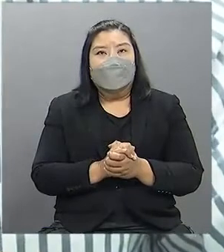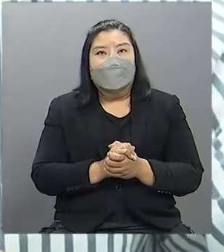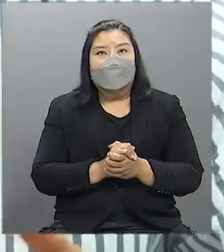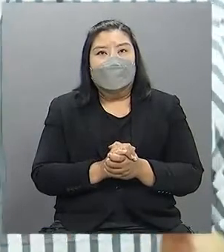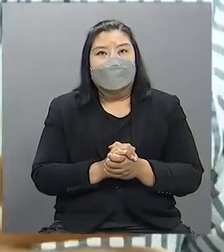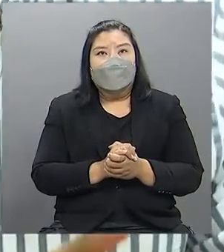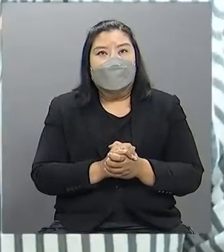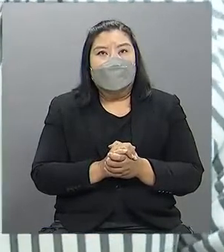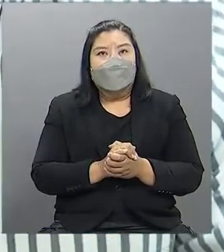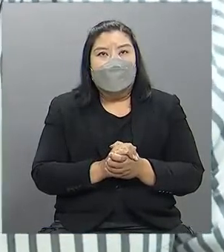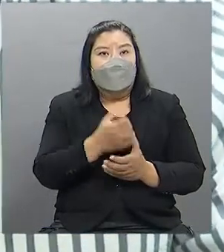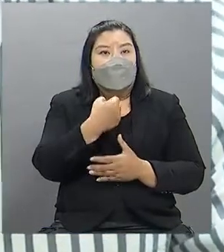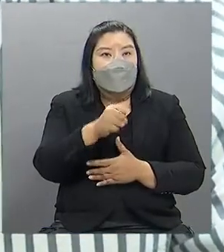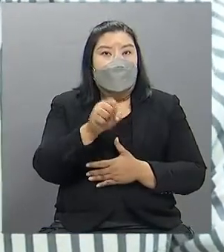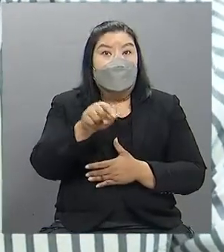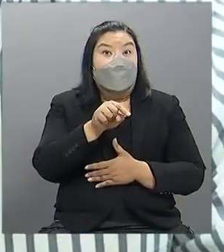10% หุ้นบริมเมอร์10ที่เรายกให้กับเรา